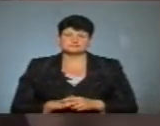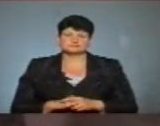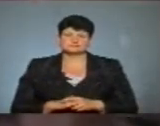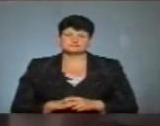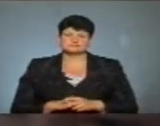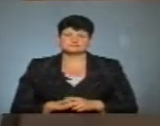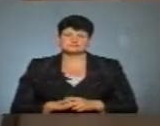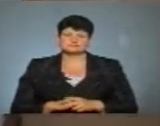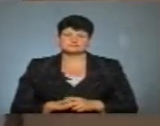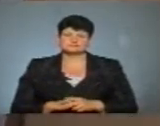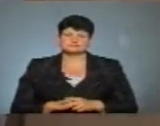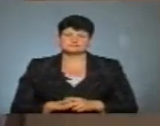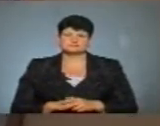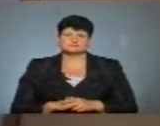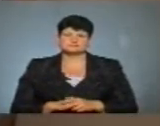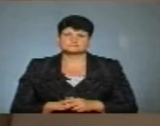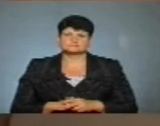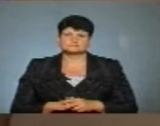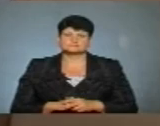Так, а тепер заходимо.